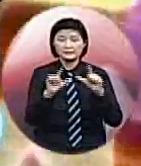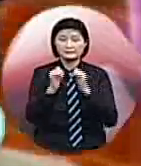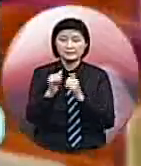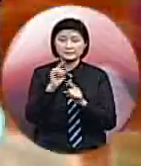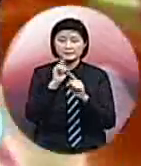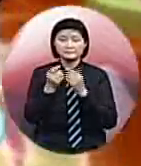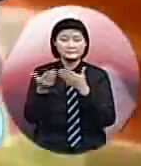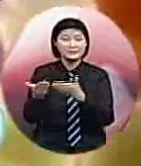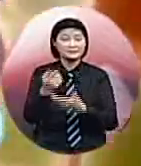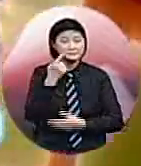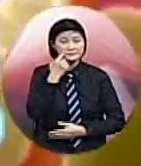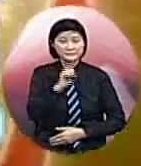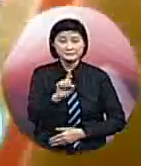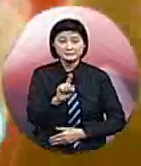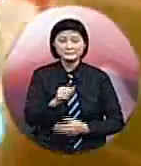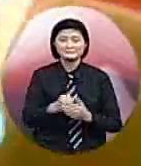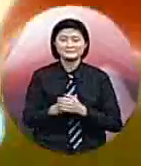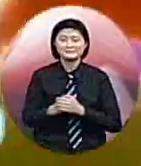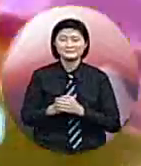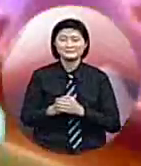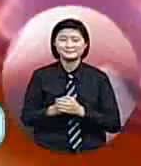해주시면 좋겠네요. 예,